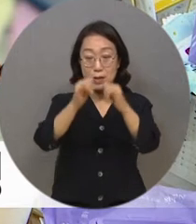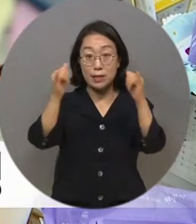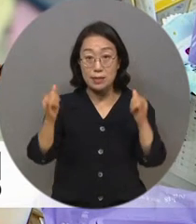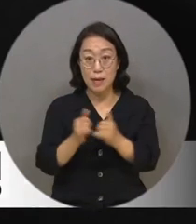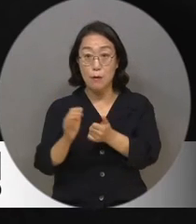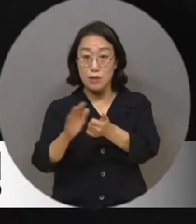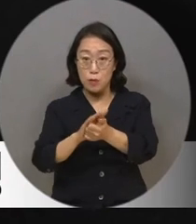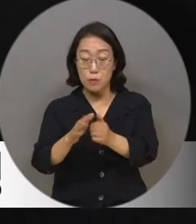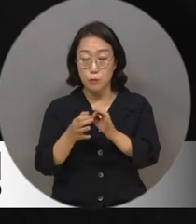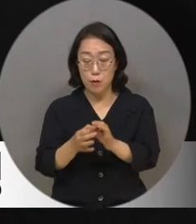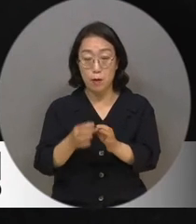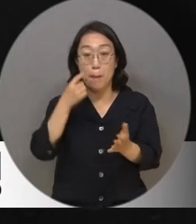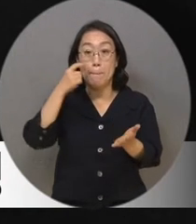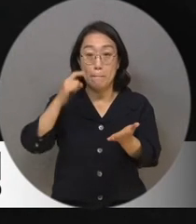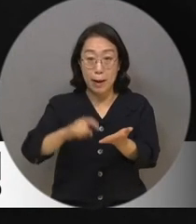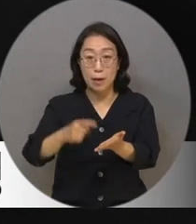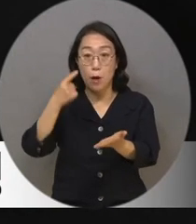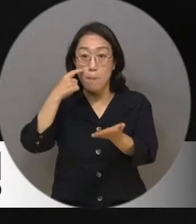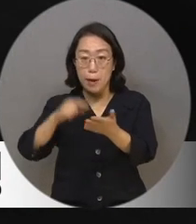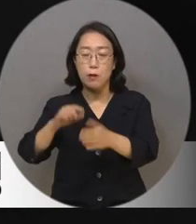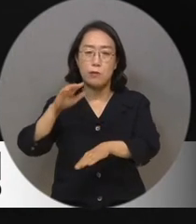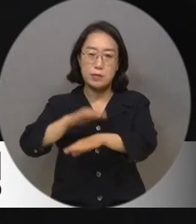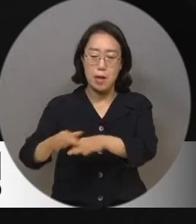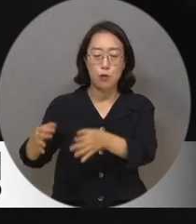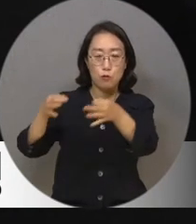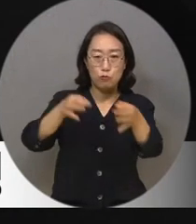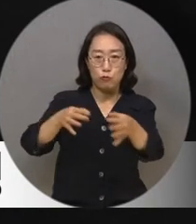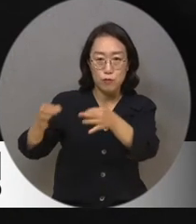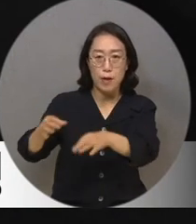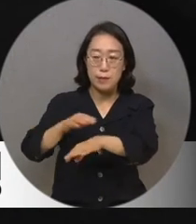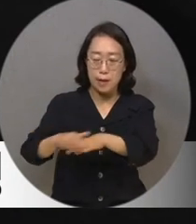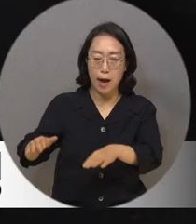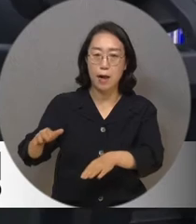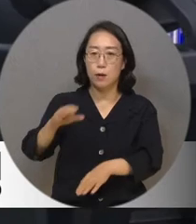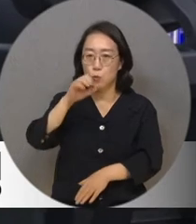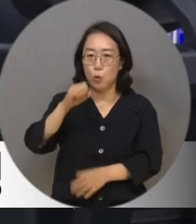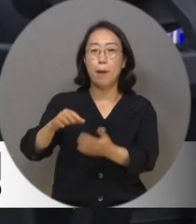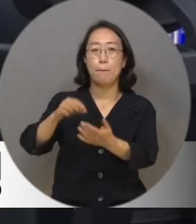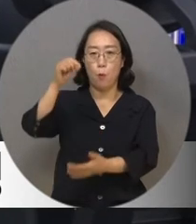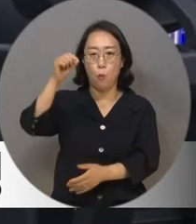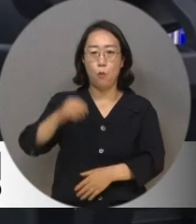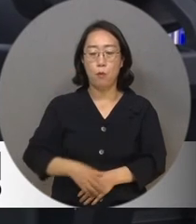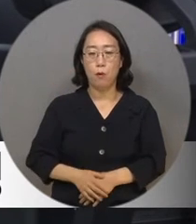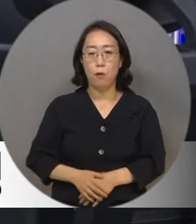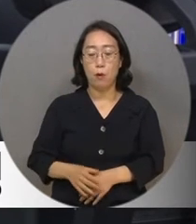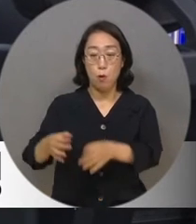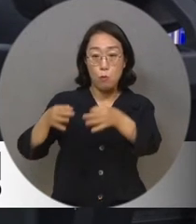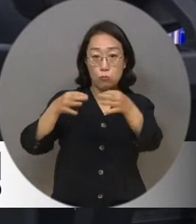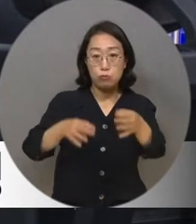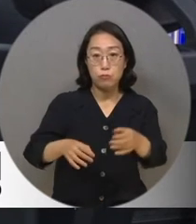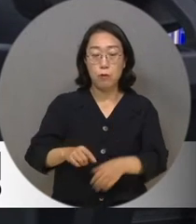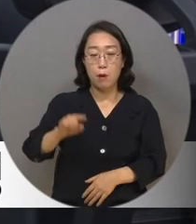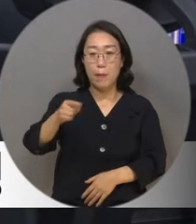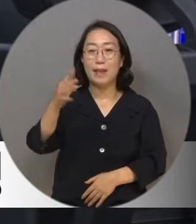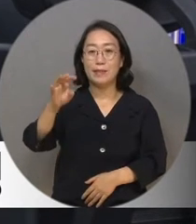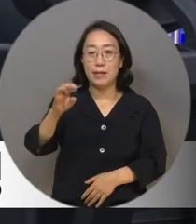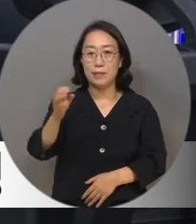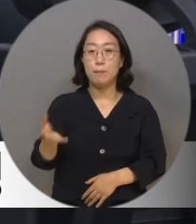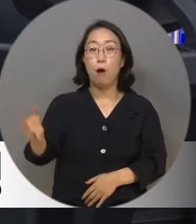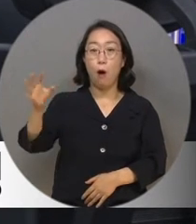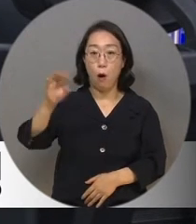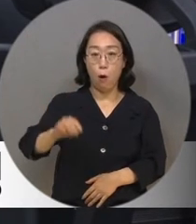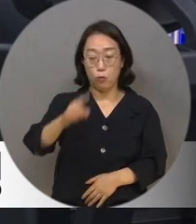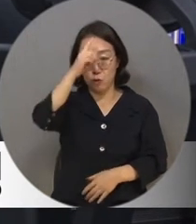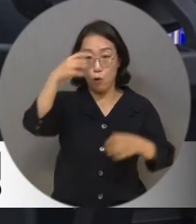혁신적인 기업을 발굴하고 투자할 수 있다는 점을 높이 평가받았습니다. 펀드 규모는 총 140억 원으로